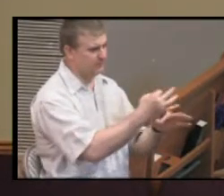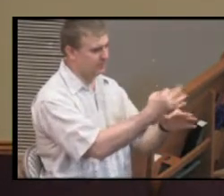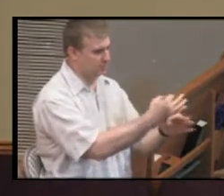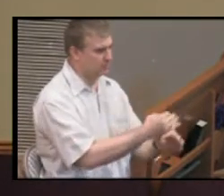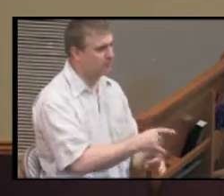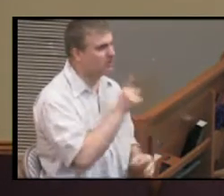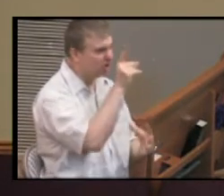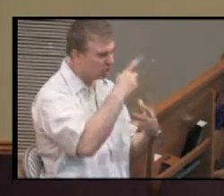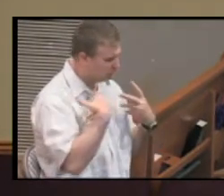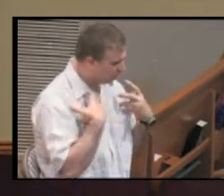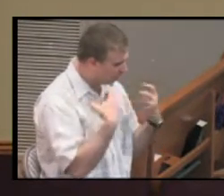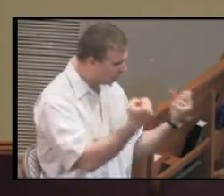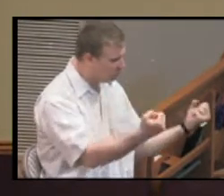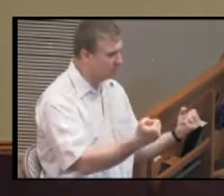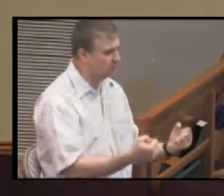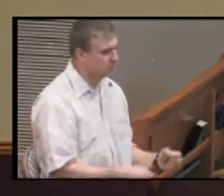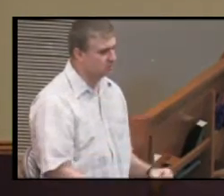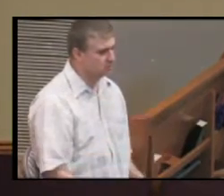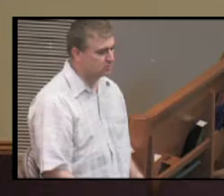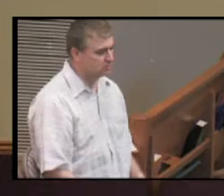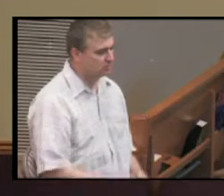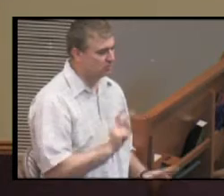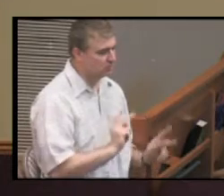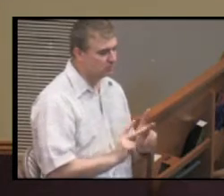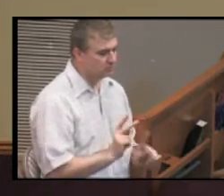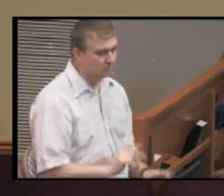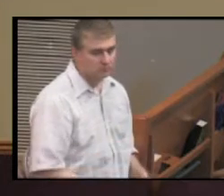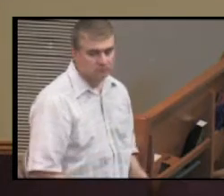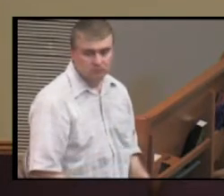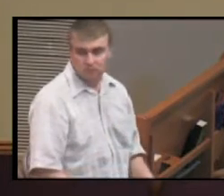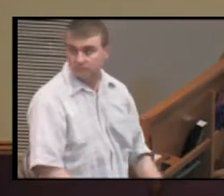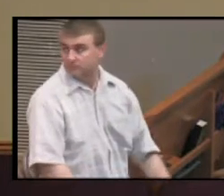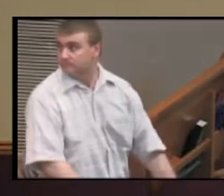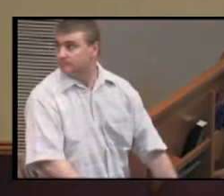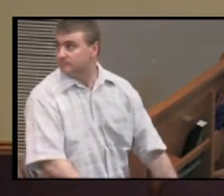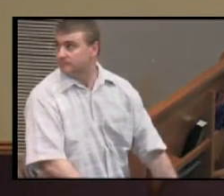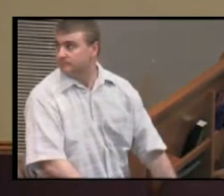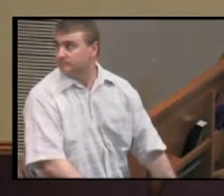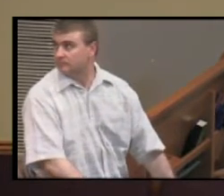Бог исцеляющий. Аллилуйя. Тогда поможет нам